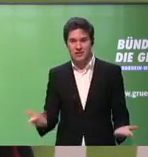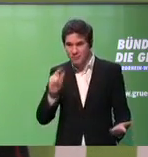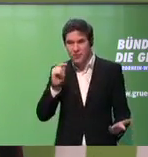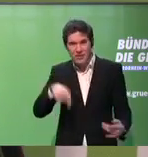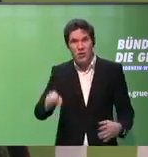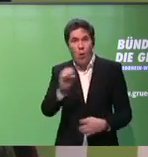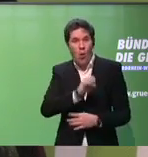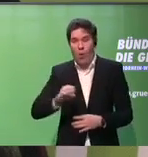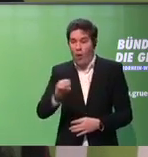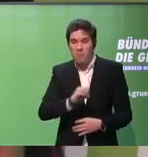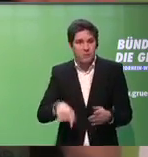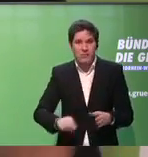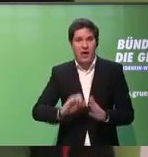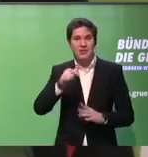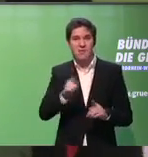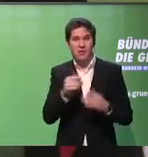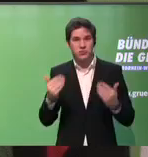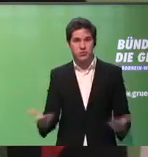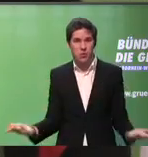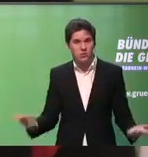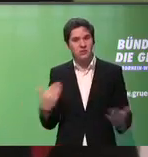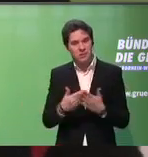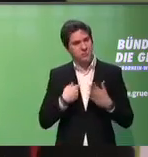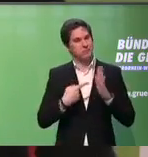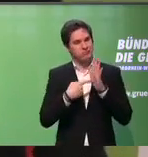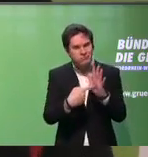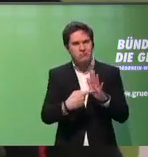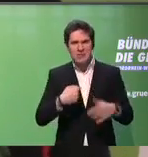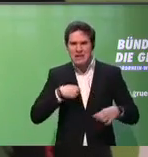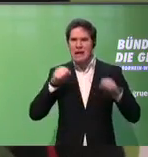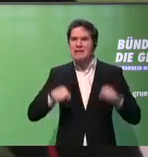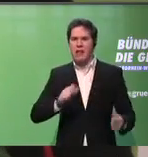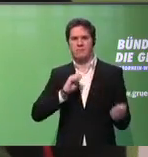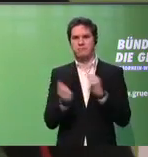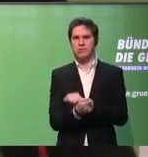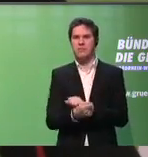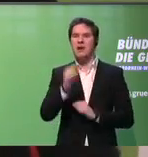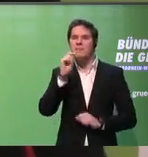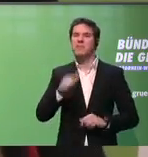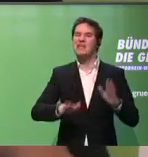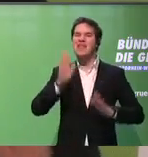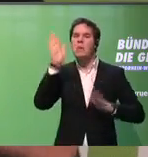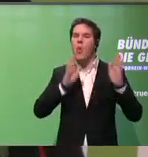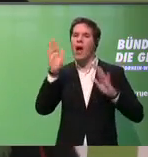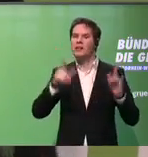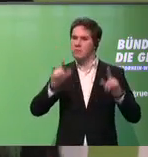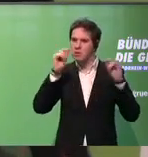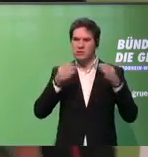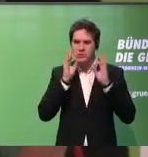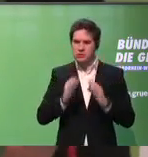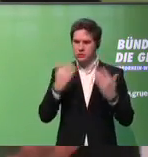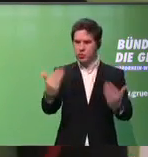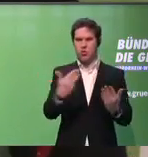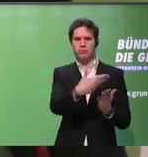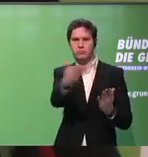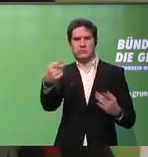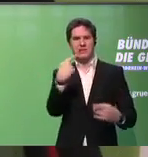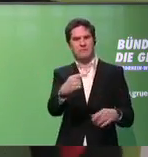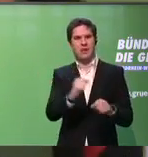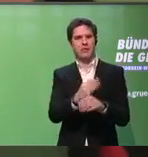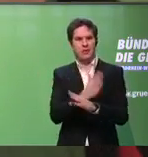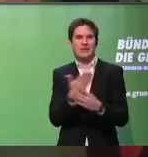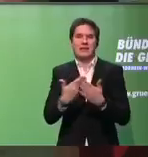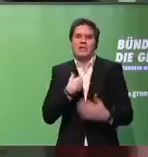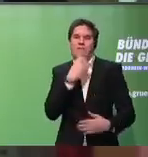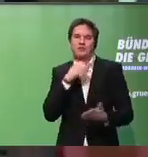in der europäischen Basisdemokratie. Wir zeigen eben, es geht anders. Wir machen die Demokratie ganz konkret und bei dieser ganz tollen Geschichte wollte ich eben dabei sein.